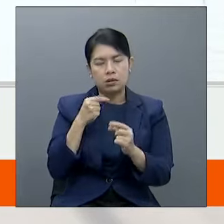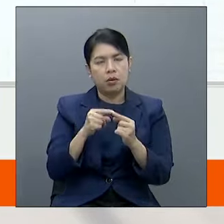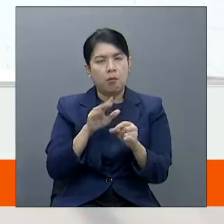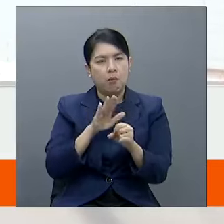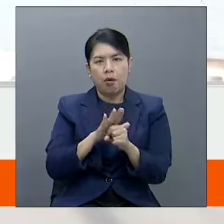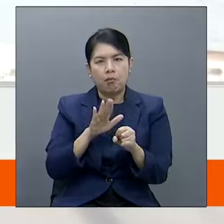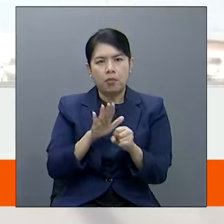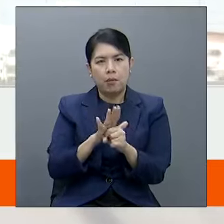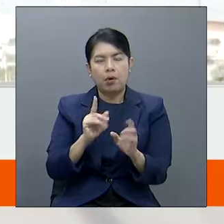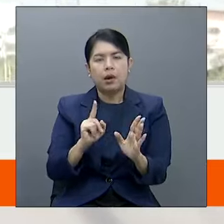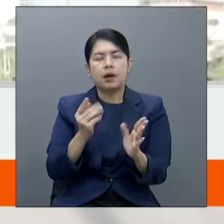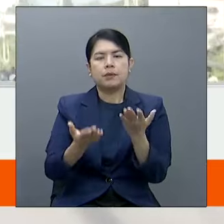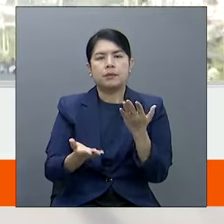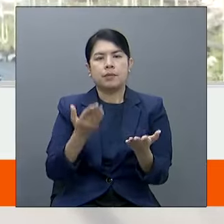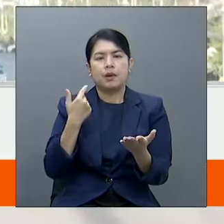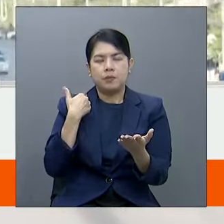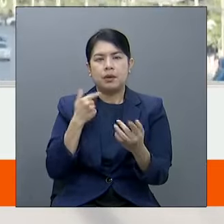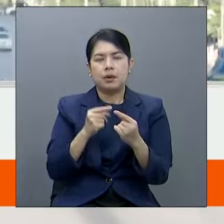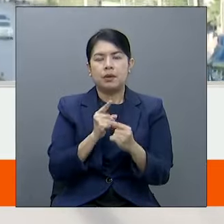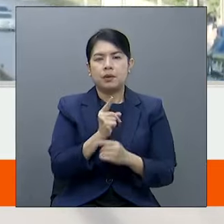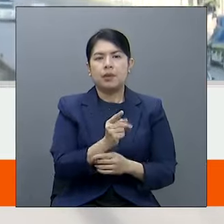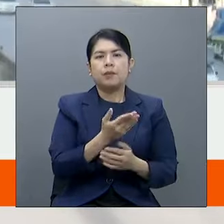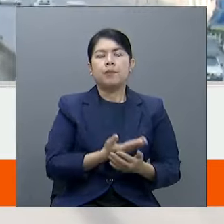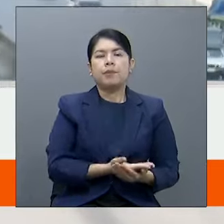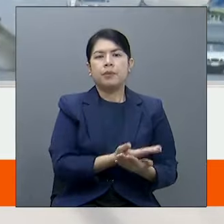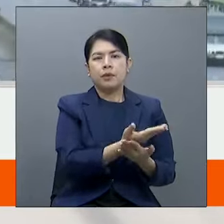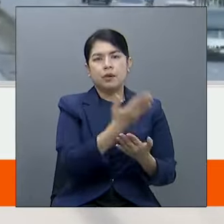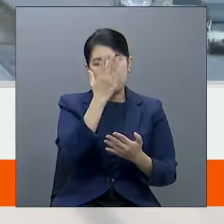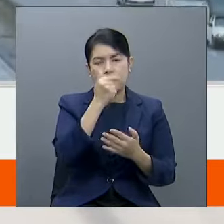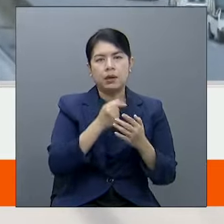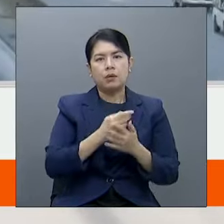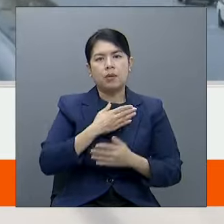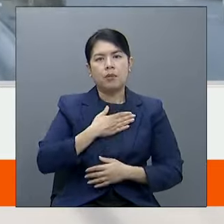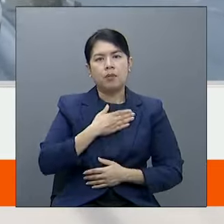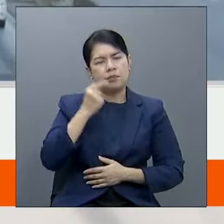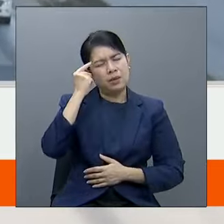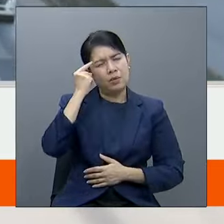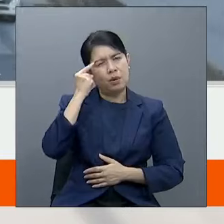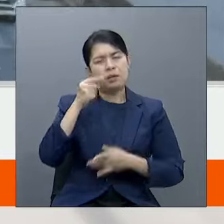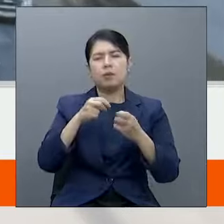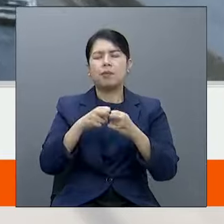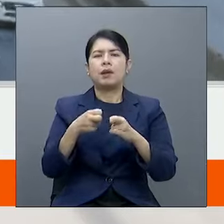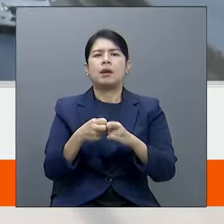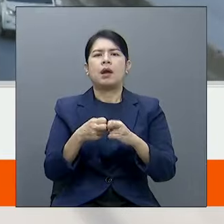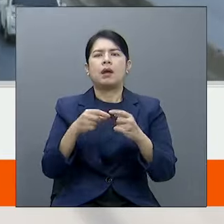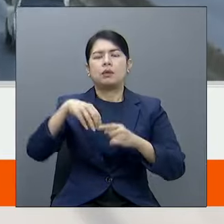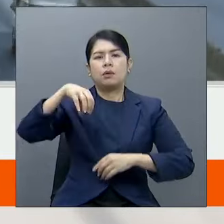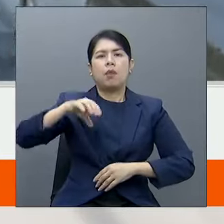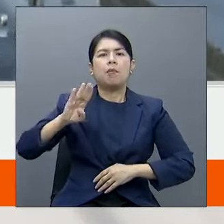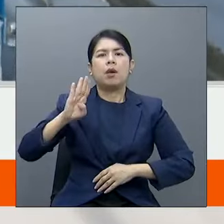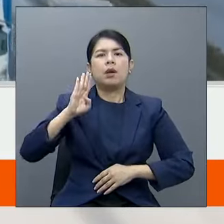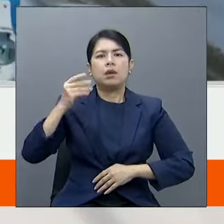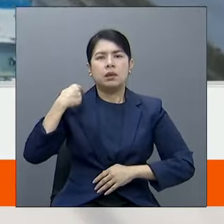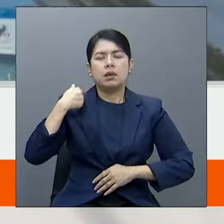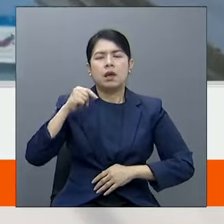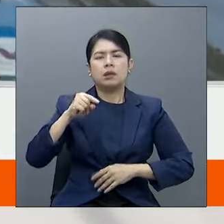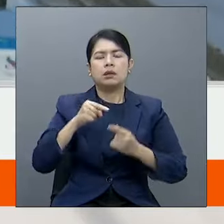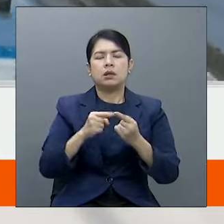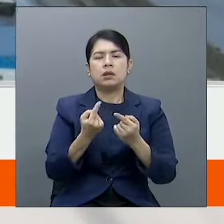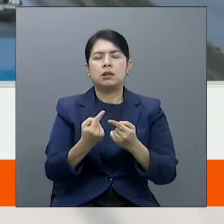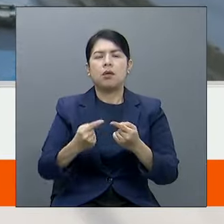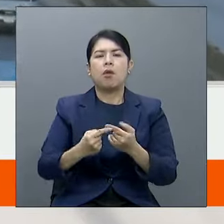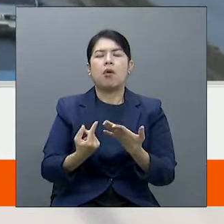าก็ไม่น่าจะนะครับนะฮะไม่น่าจะมีประเด็นนะครับถ้าเขาไม่พร้อมก็คงไม่ได้เข้ามาในการประมูล